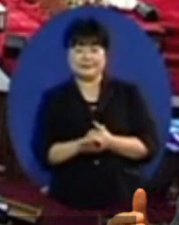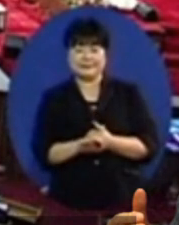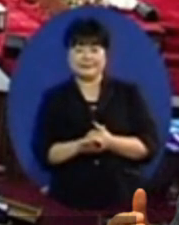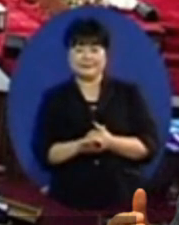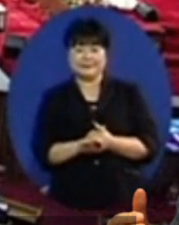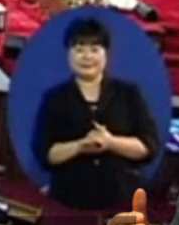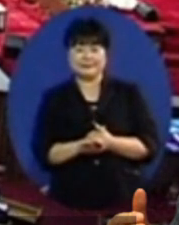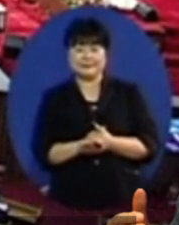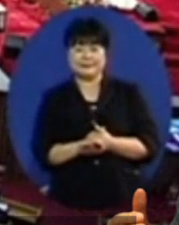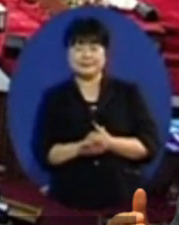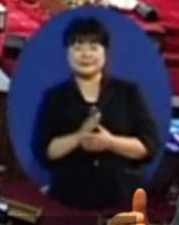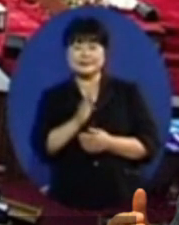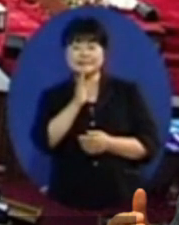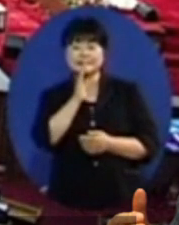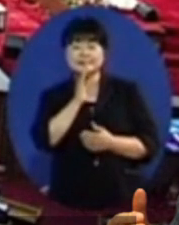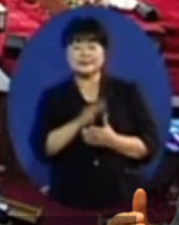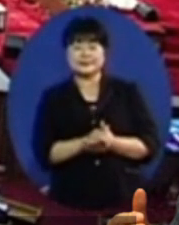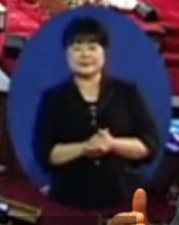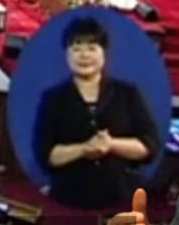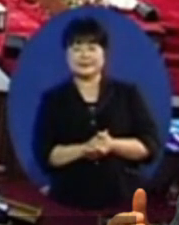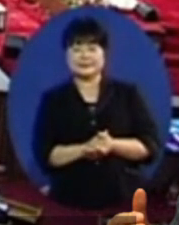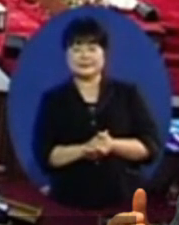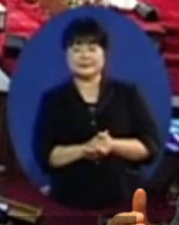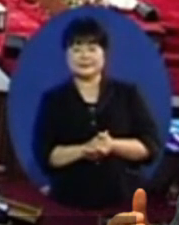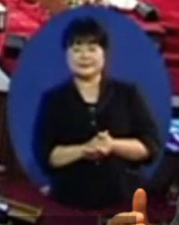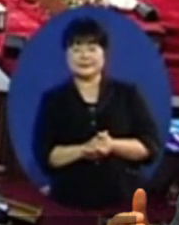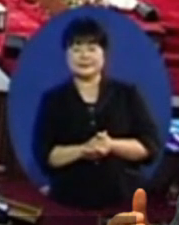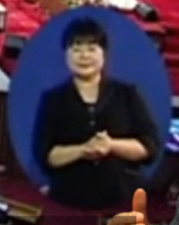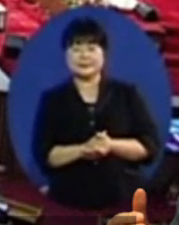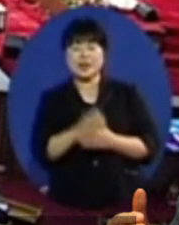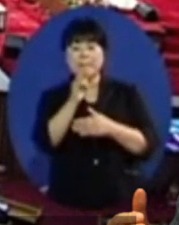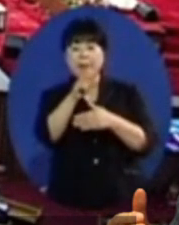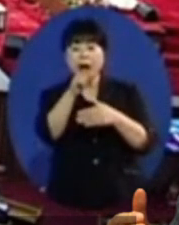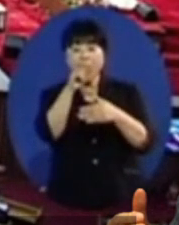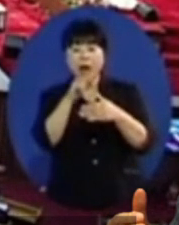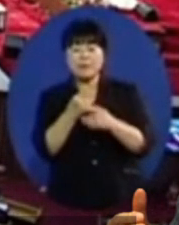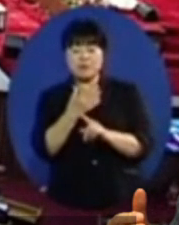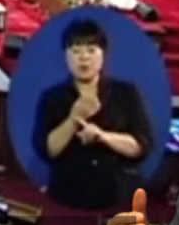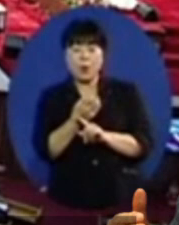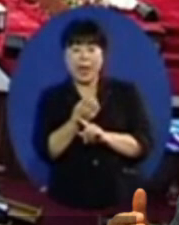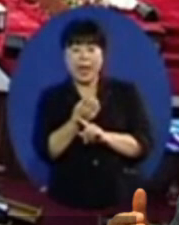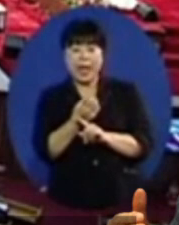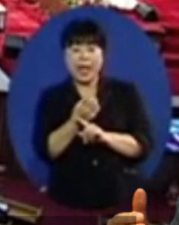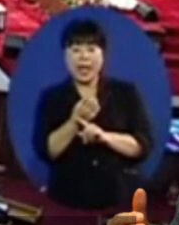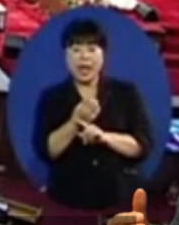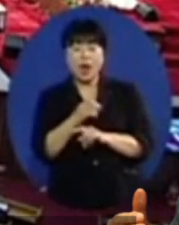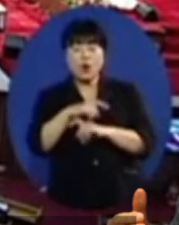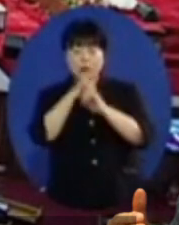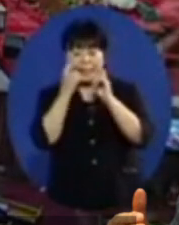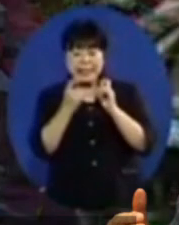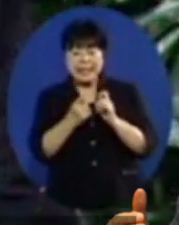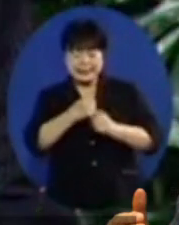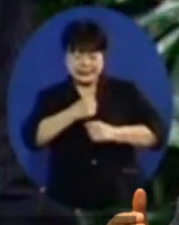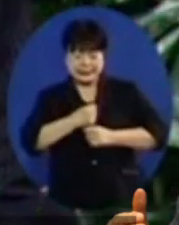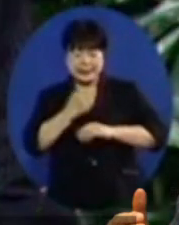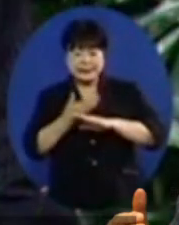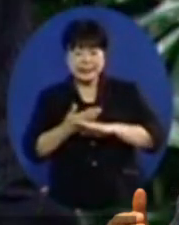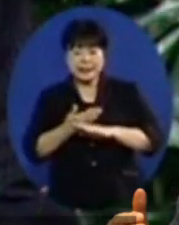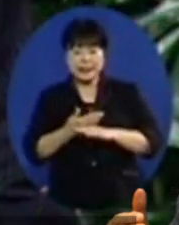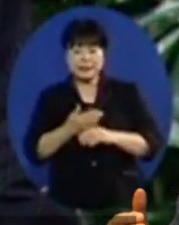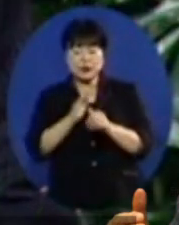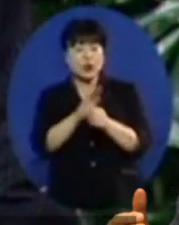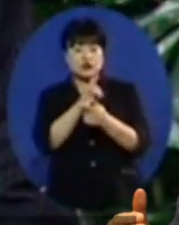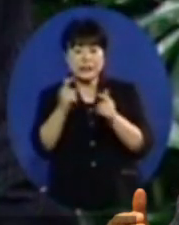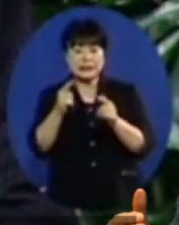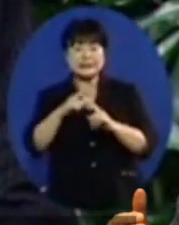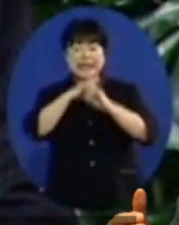폐망식에 놓으려고 하는 것입니다. 그런데 이 마음이란 보배는 우리가 지켜야 됩니다. 다른 사람이 지켜주지